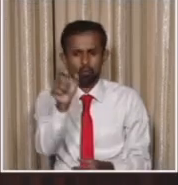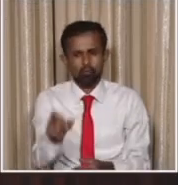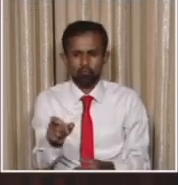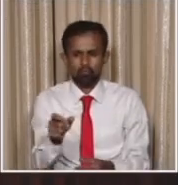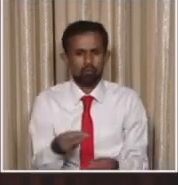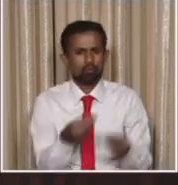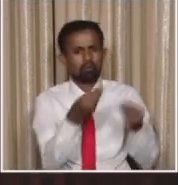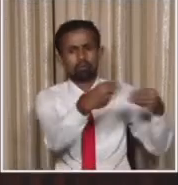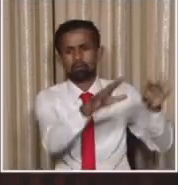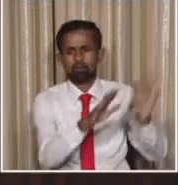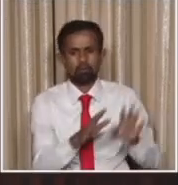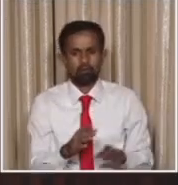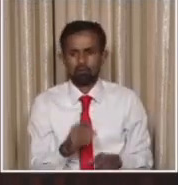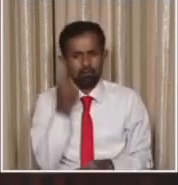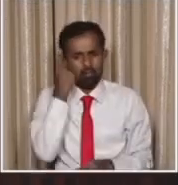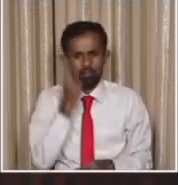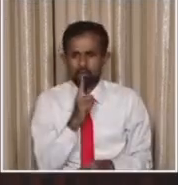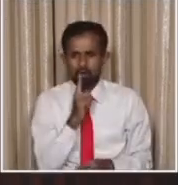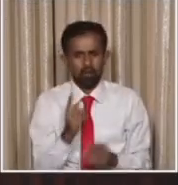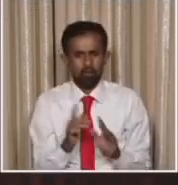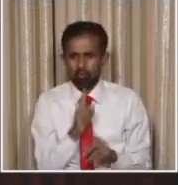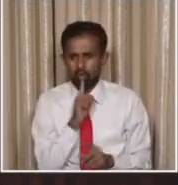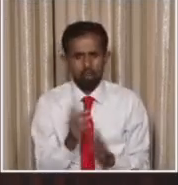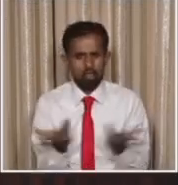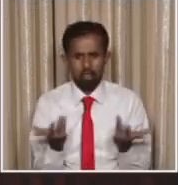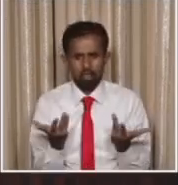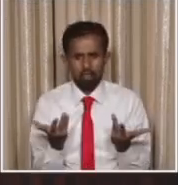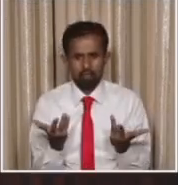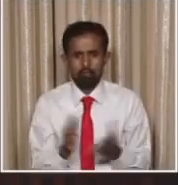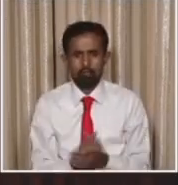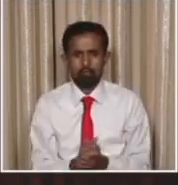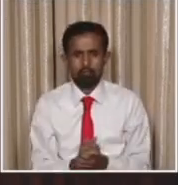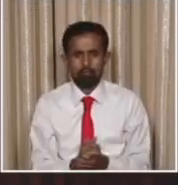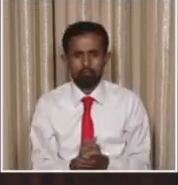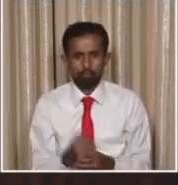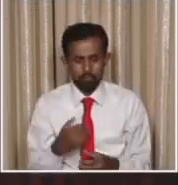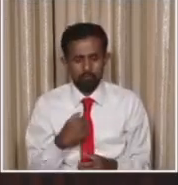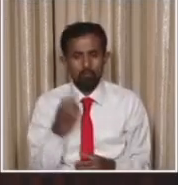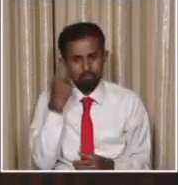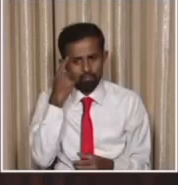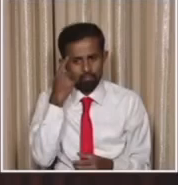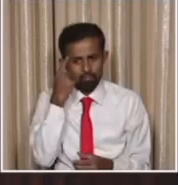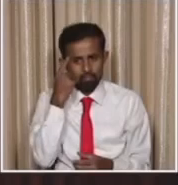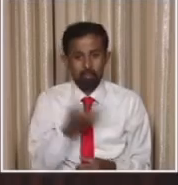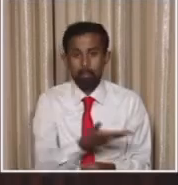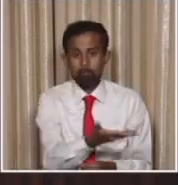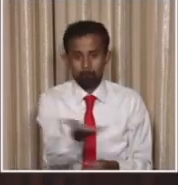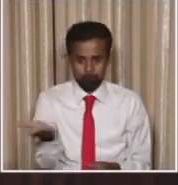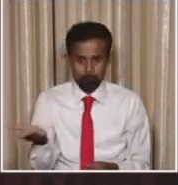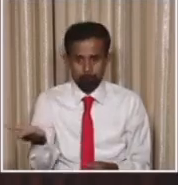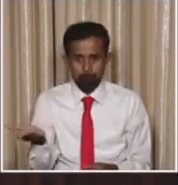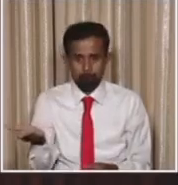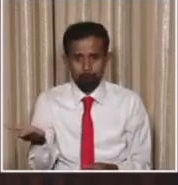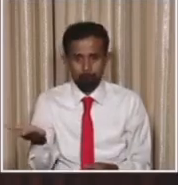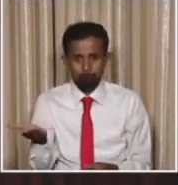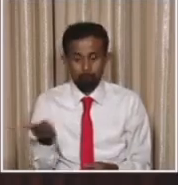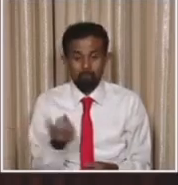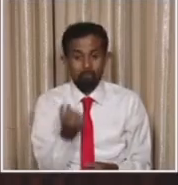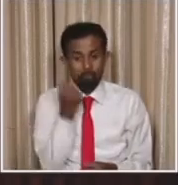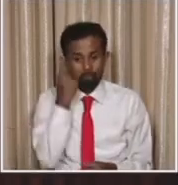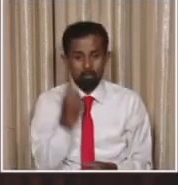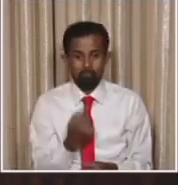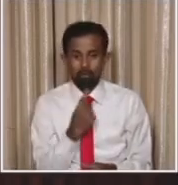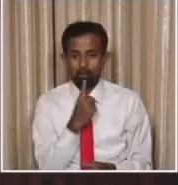අරන් ගිහිල්ලා කාට හරි දෙන්න යනවා කියන අදහසකින් නෙමෙයි. ඒ නිසා ඒක එහෙම ගන්න එපා. ඒ නිසා මම හිතන්නේ මේ සභාවේ ඉතාම මයිනොරිටි එකක් විදියට මම